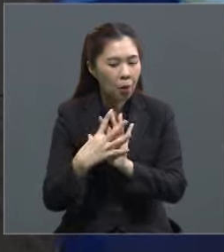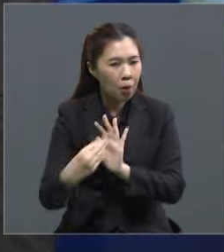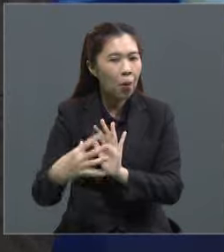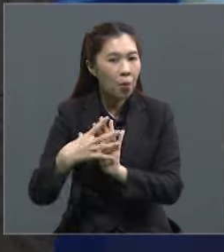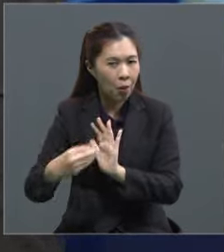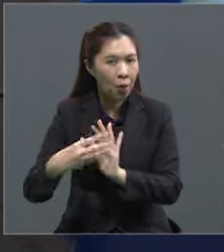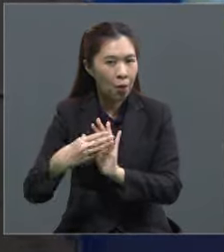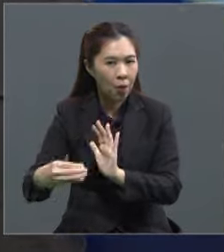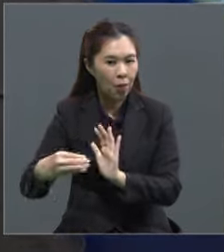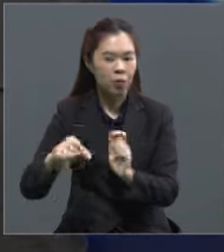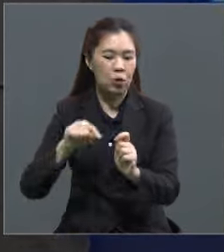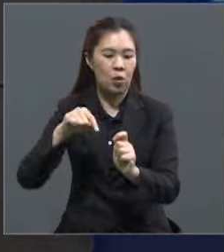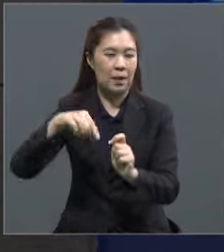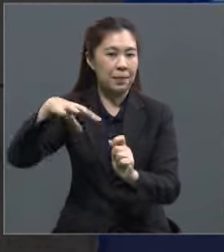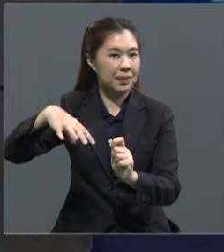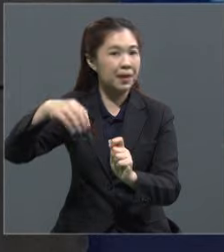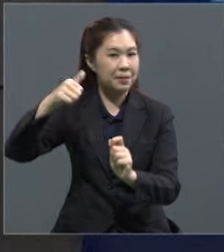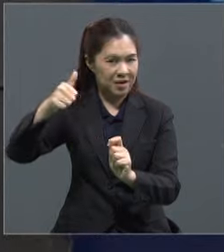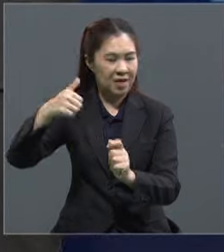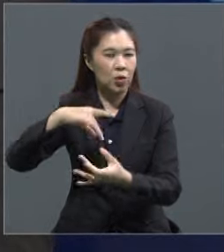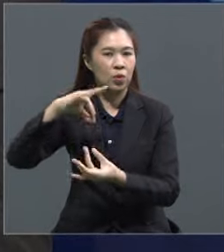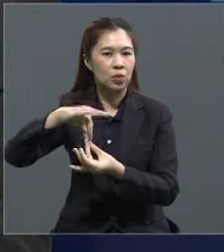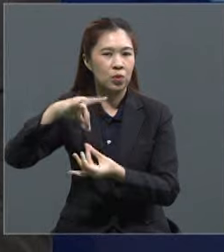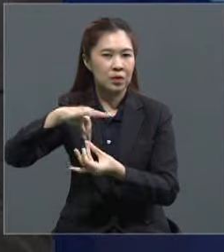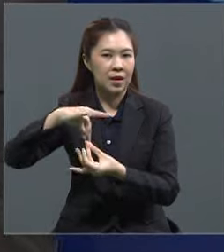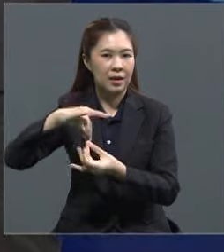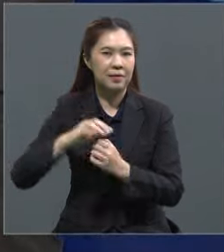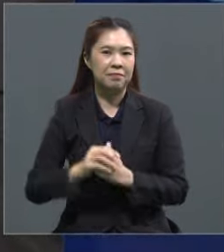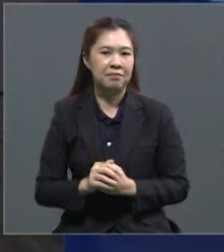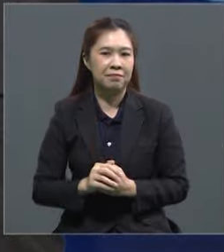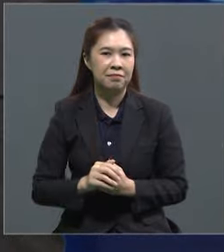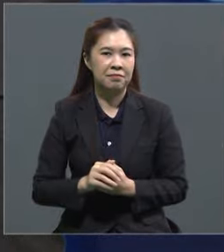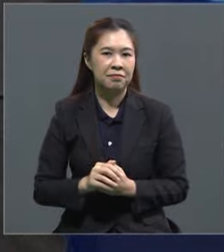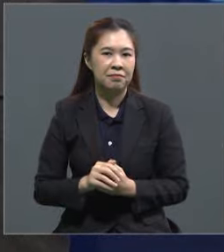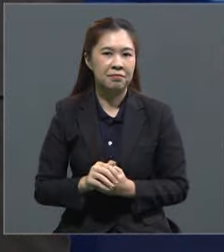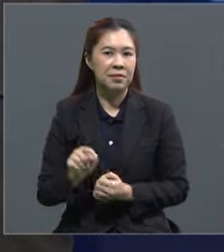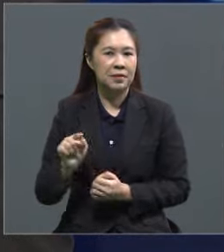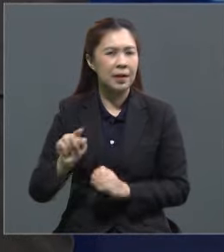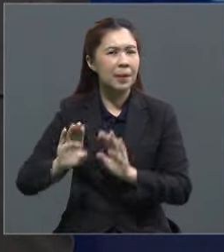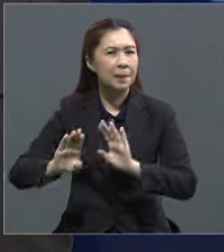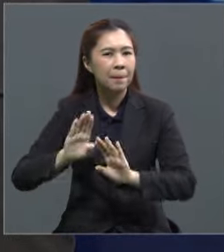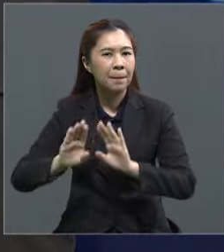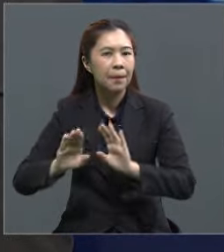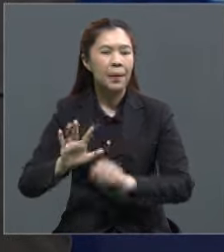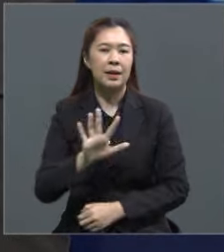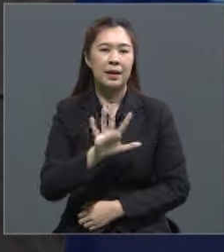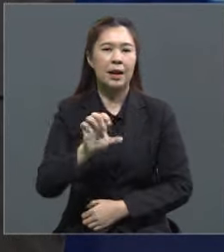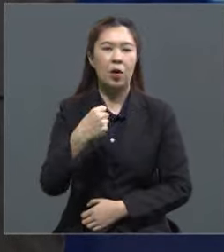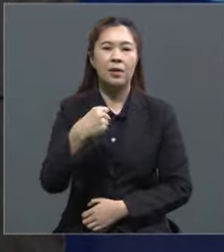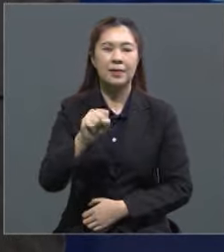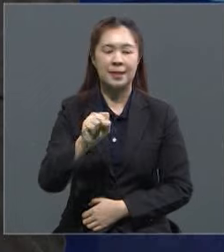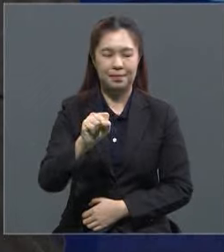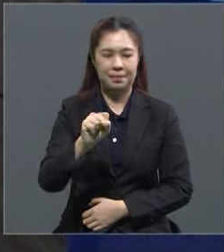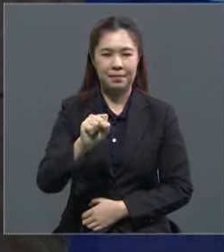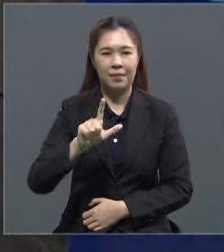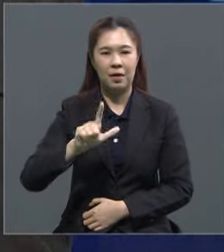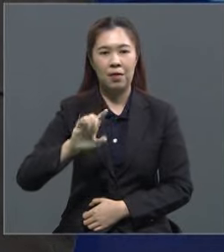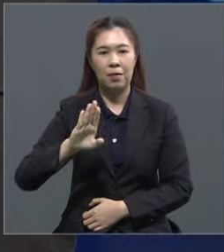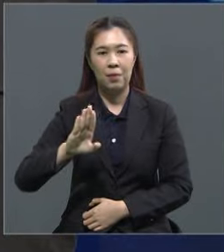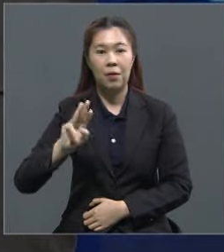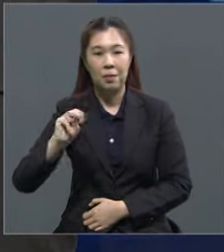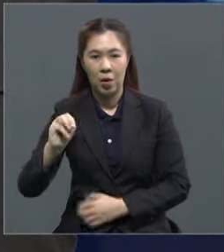ในตัวเมืองสุโขทัยซึ่งศักยภาพของตัวลำน้ำของตัวมืสุโขไทยนี่อยู่ที่ประมาณ 510ลูกบาทเมตรต่อวินาทีแต่